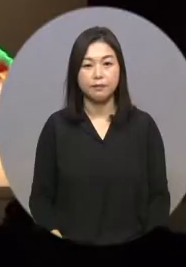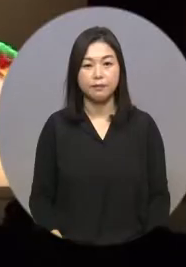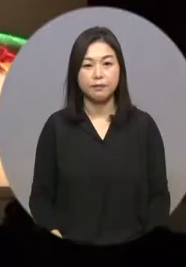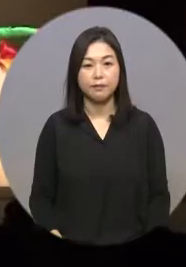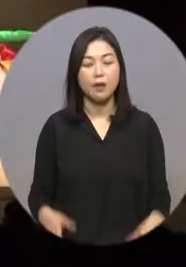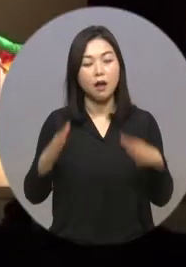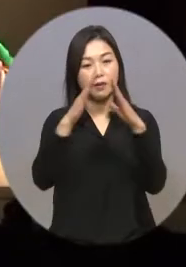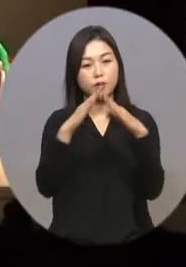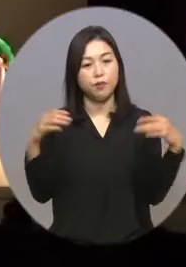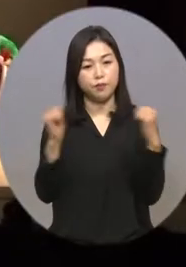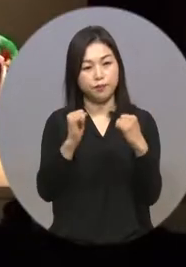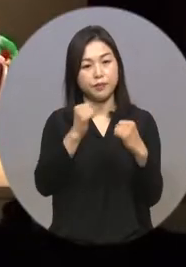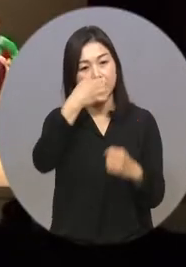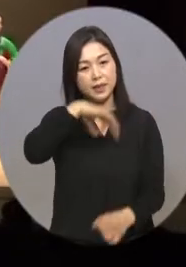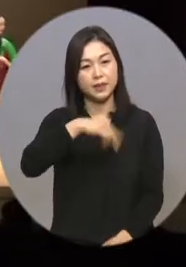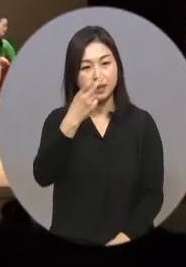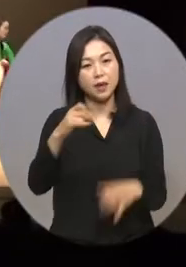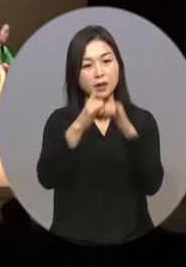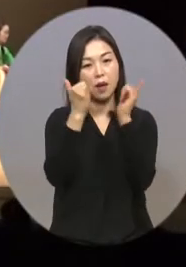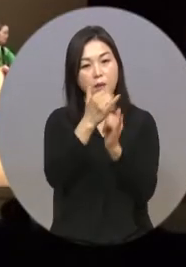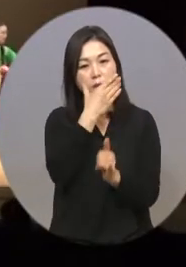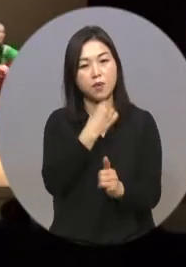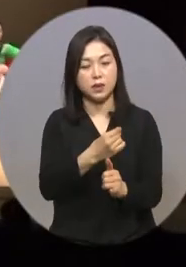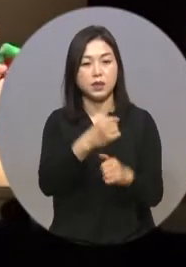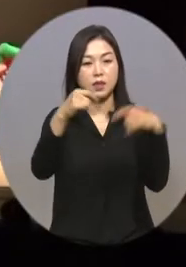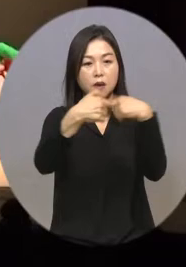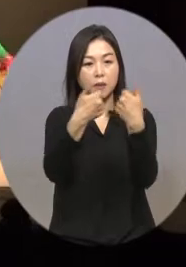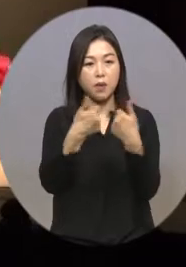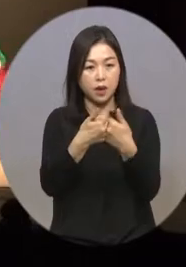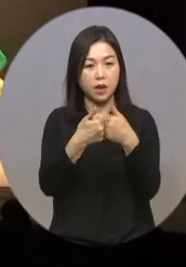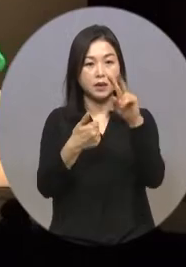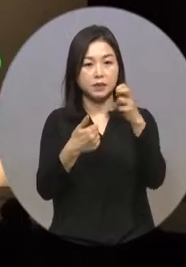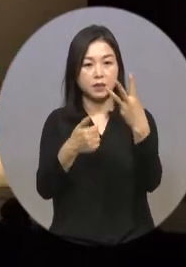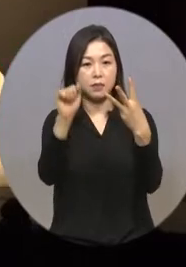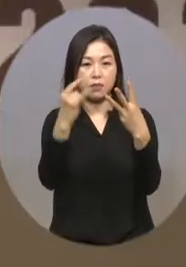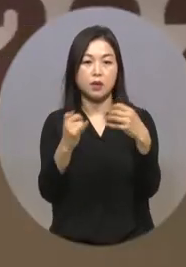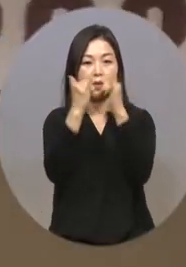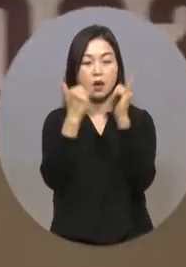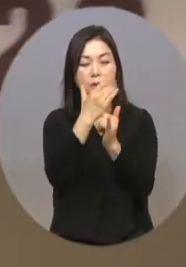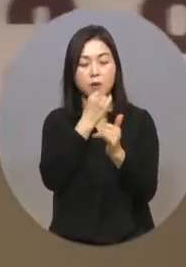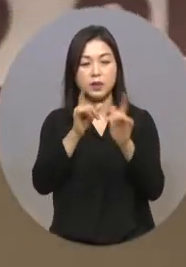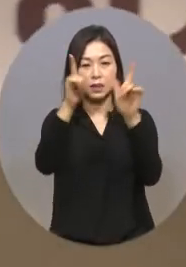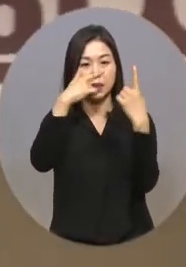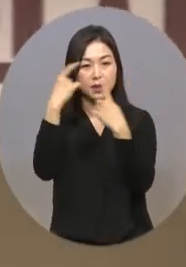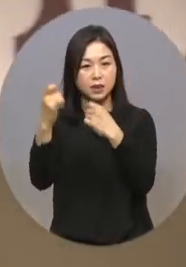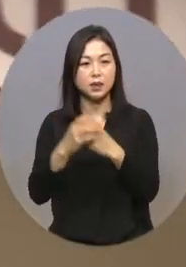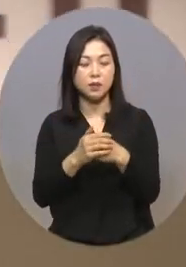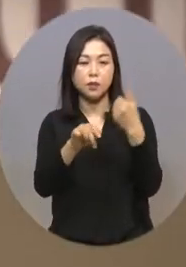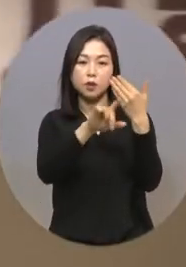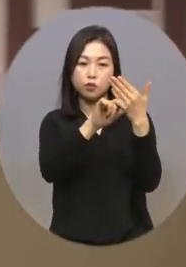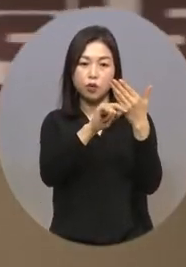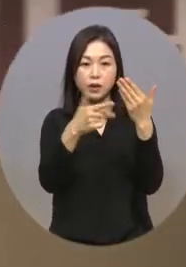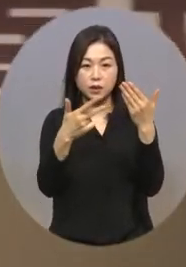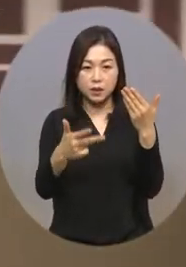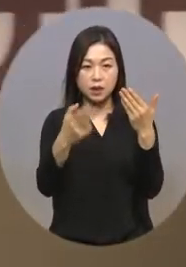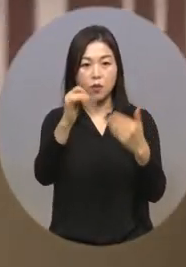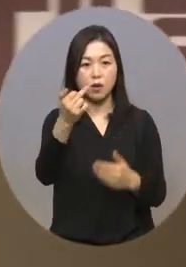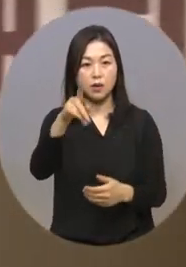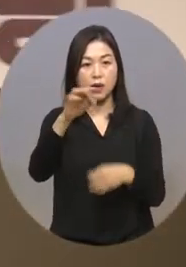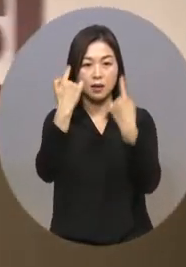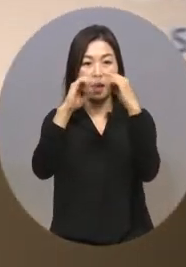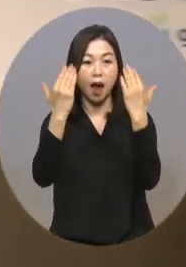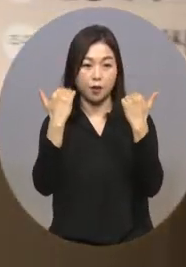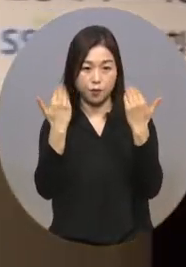전북 익산시 사회복지협의회 읽어 제 23 의 사이 복지의 날을 맞아 7일 오후 원광대학교 학생의 관해서